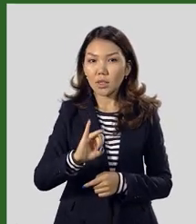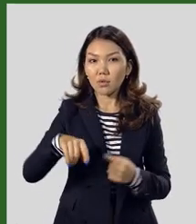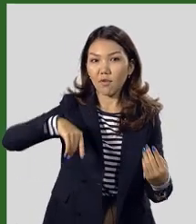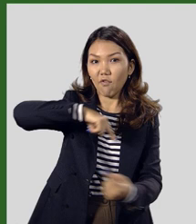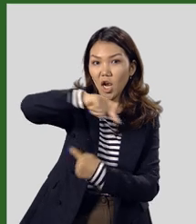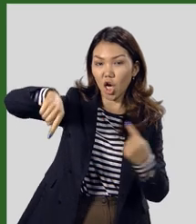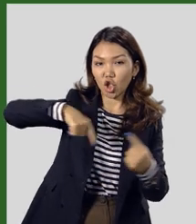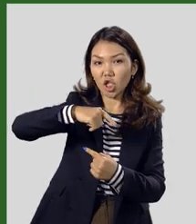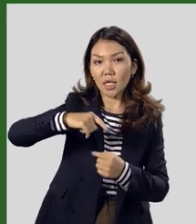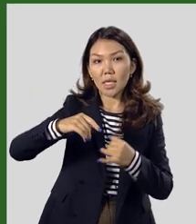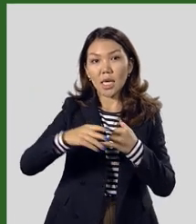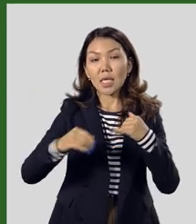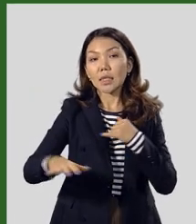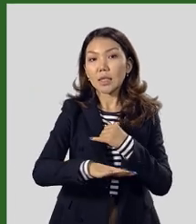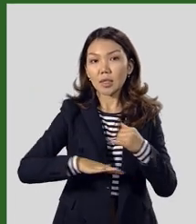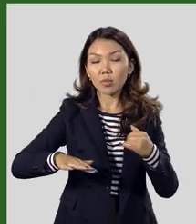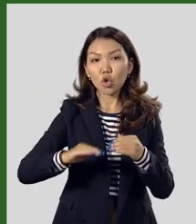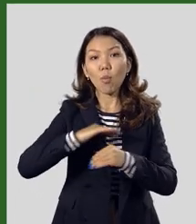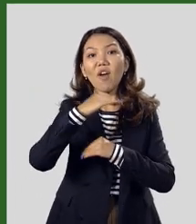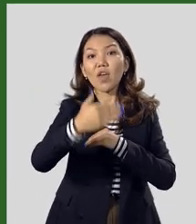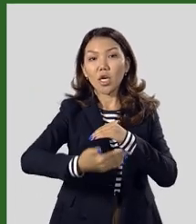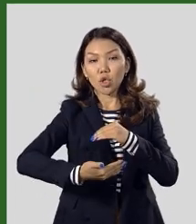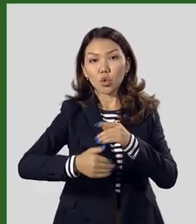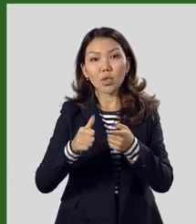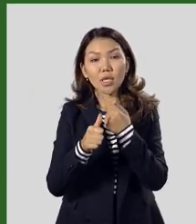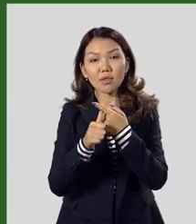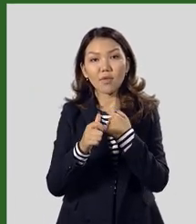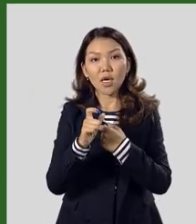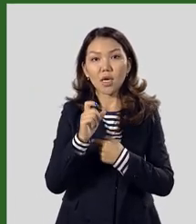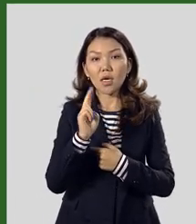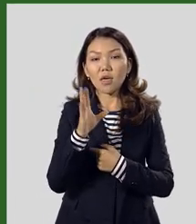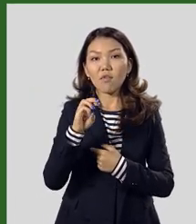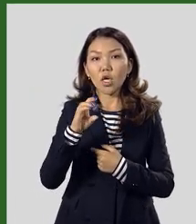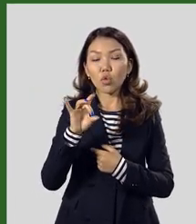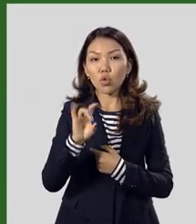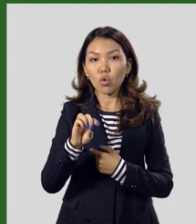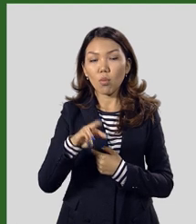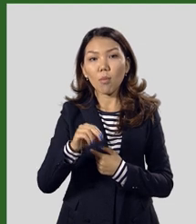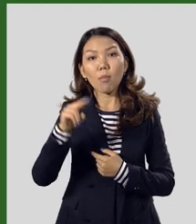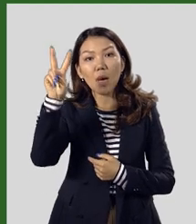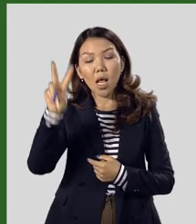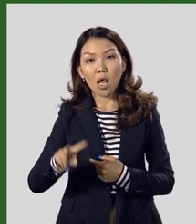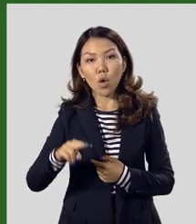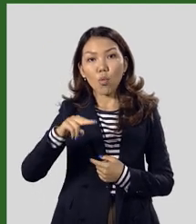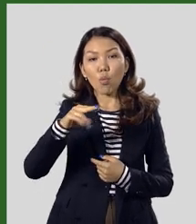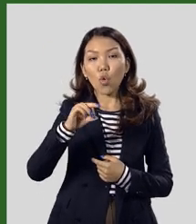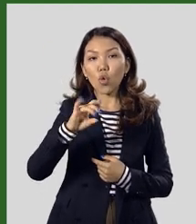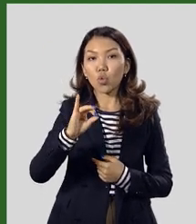Земли с ее поверхностью называется экватором, параллелью,